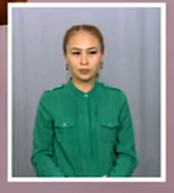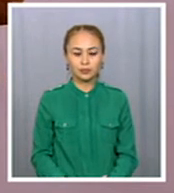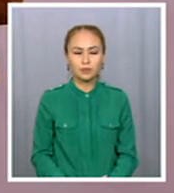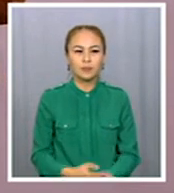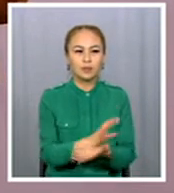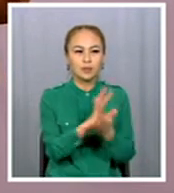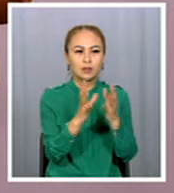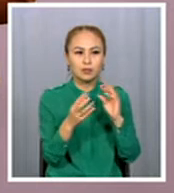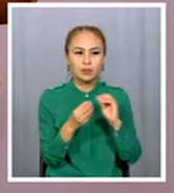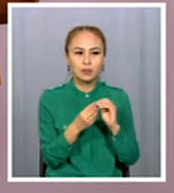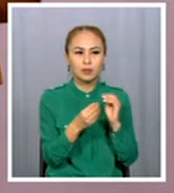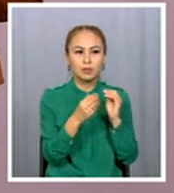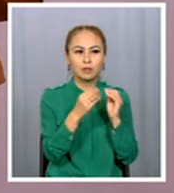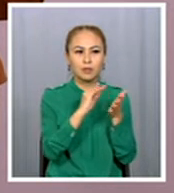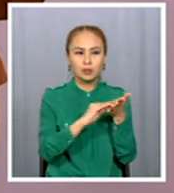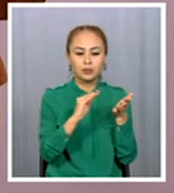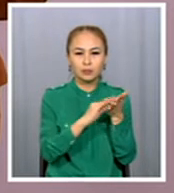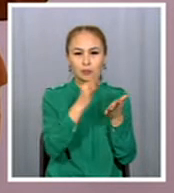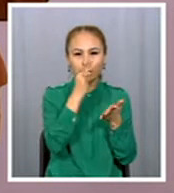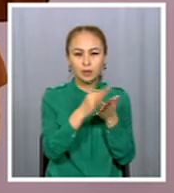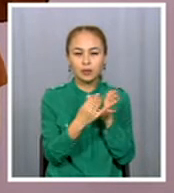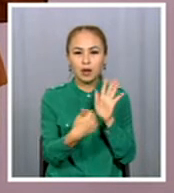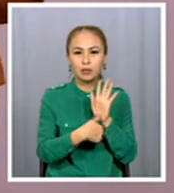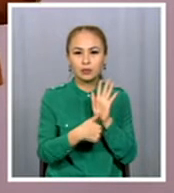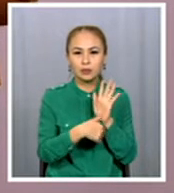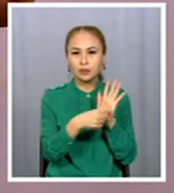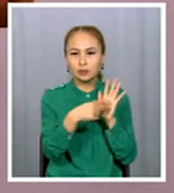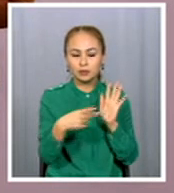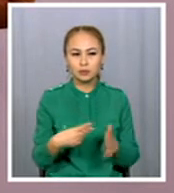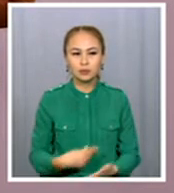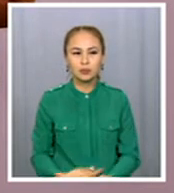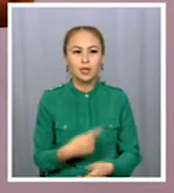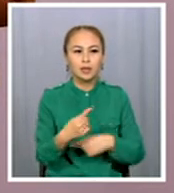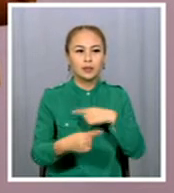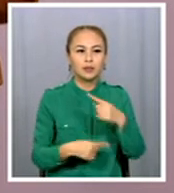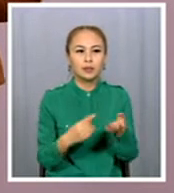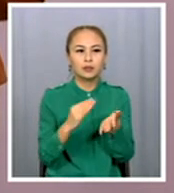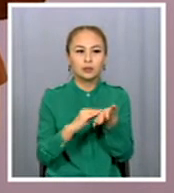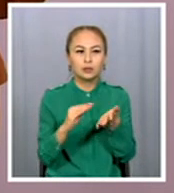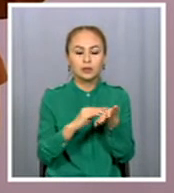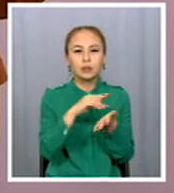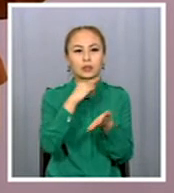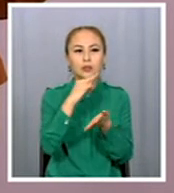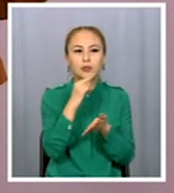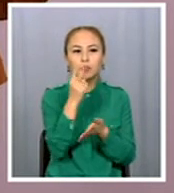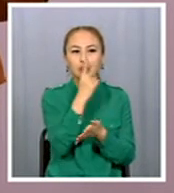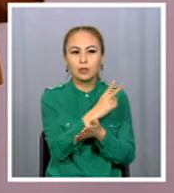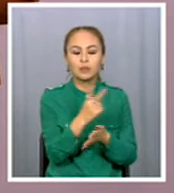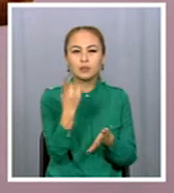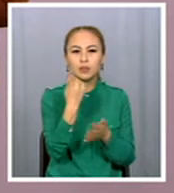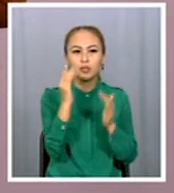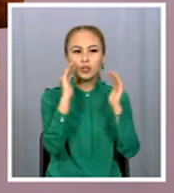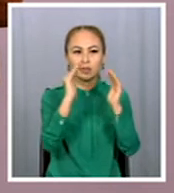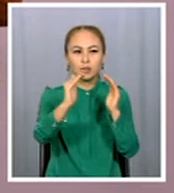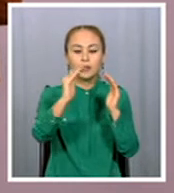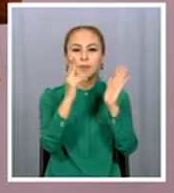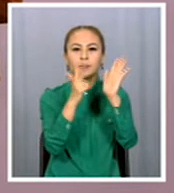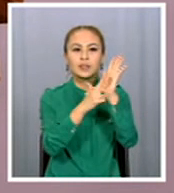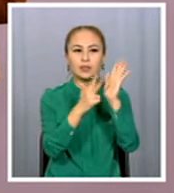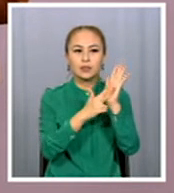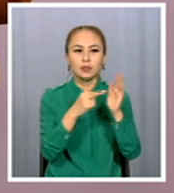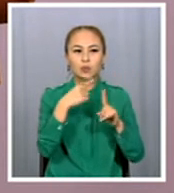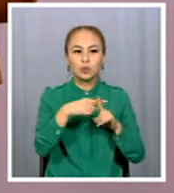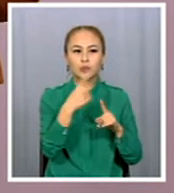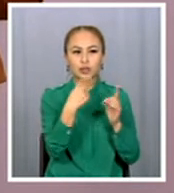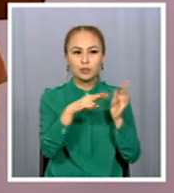Демек, өрнектің мәні 6-ға тең. Келесі өрнекке назар аударамыз. Бірінші жақша ішіндегі